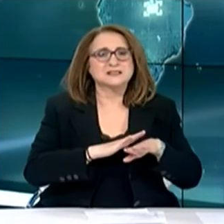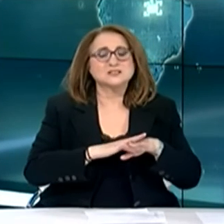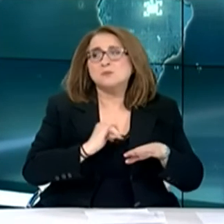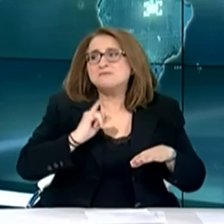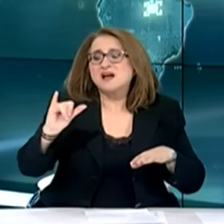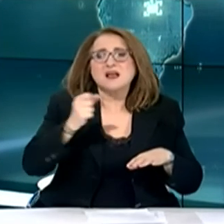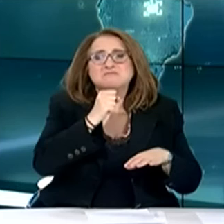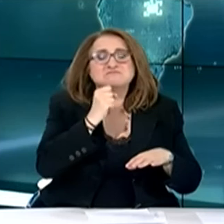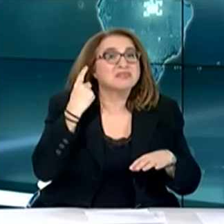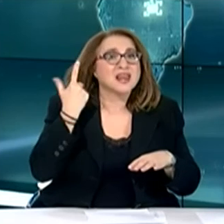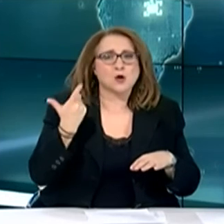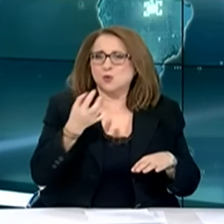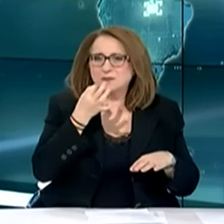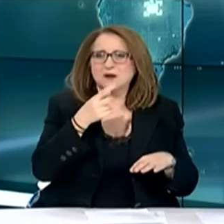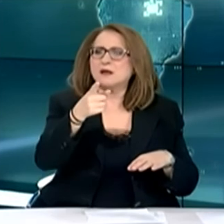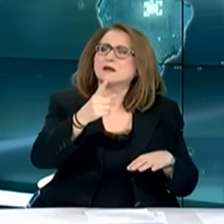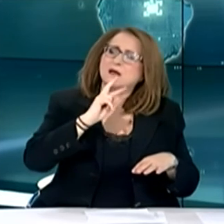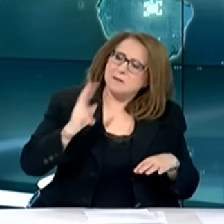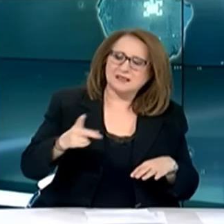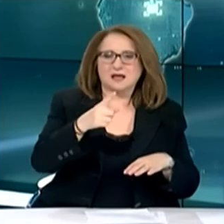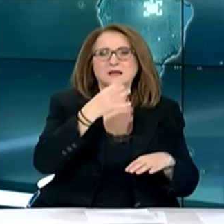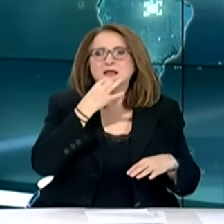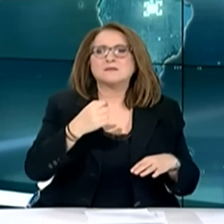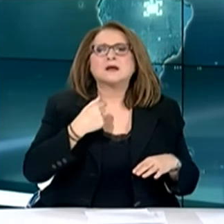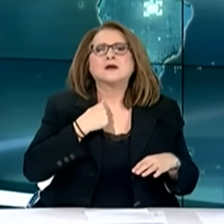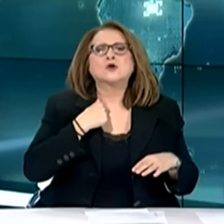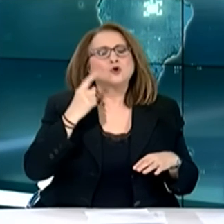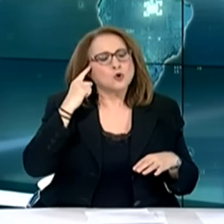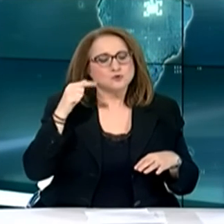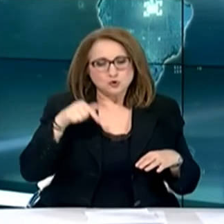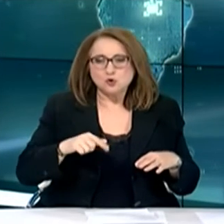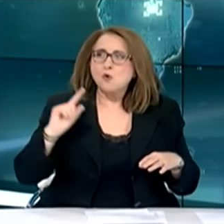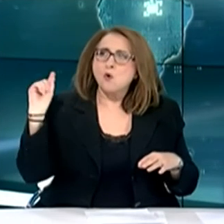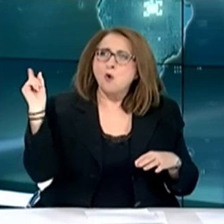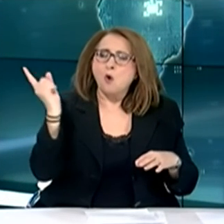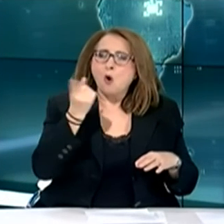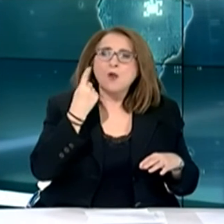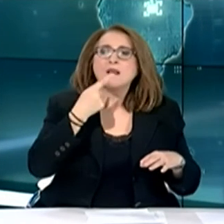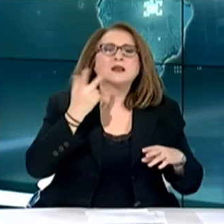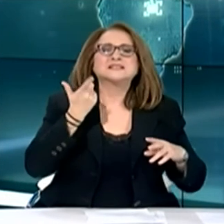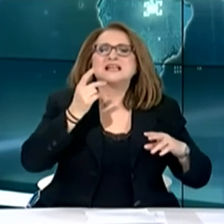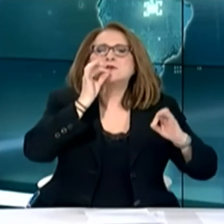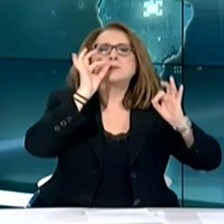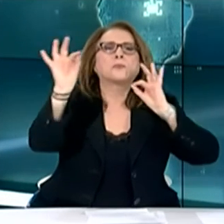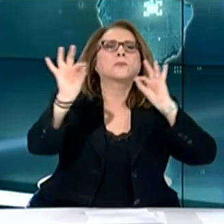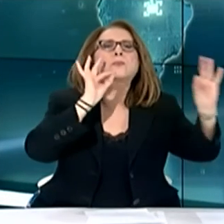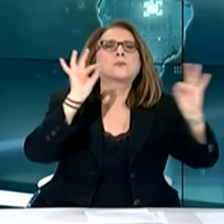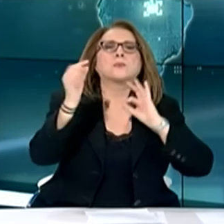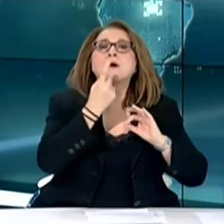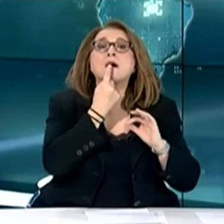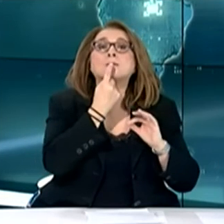Όχι, δεν αλλάζει τα δεδομένα της προφύλαξης. Νομίζω η συντριπτική πλειοψηφία των μελετών μιλάει για αεροσταγονίδια, τα οποία πέφτουν μετά το